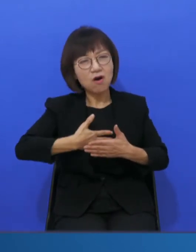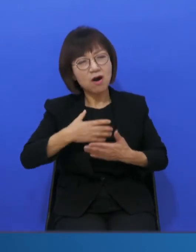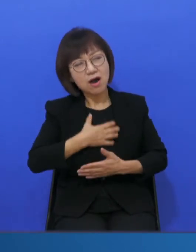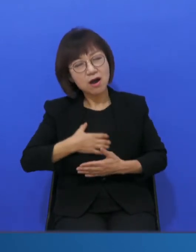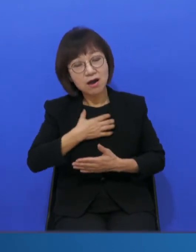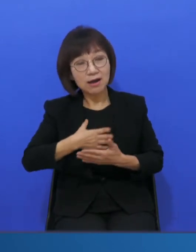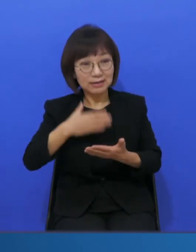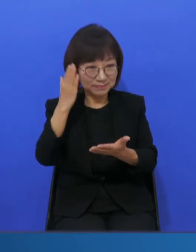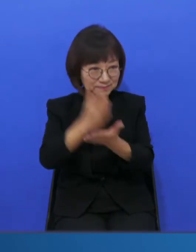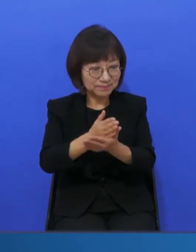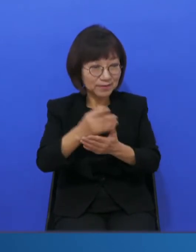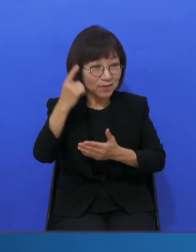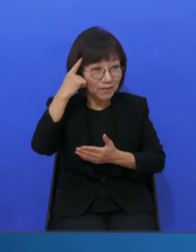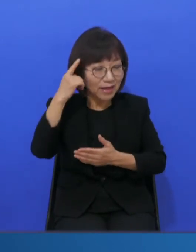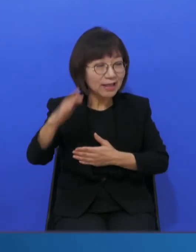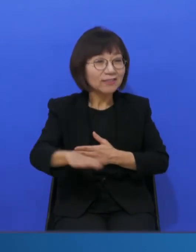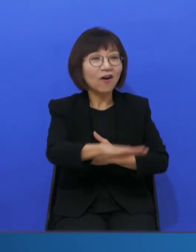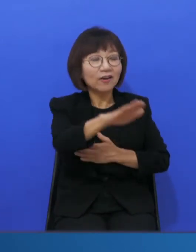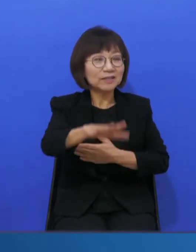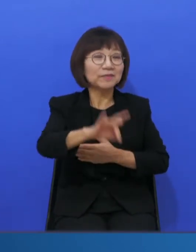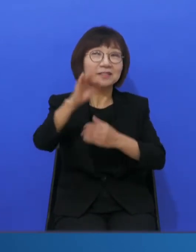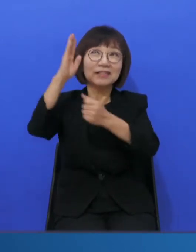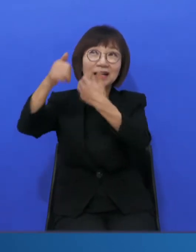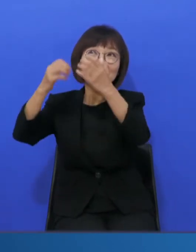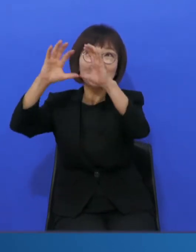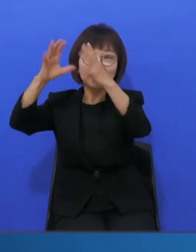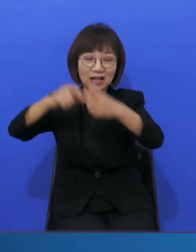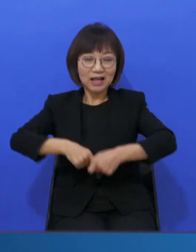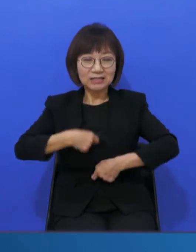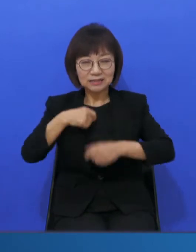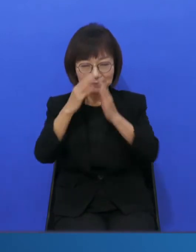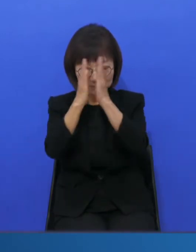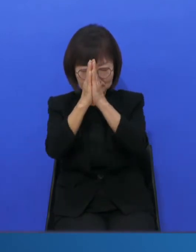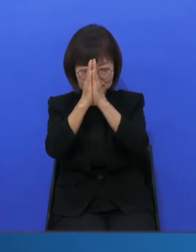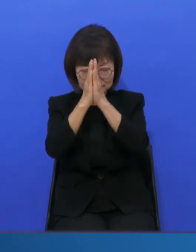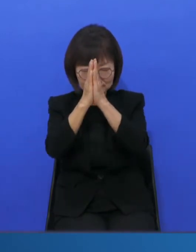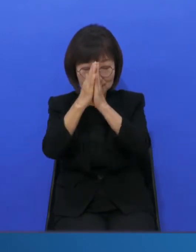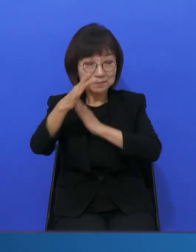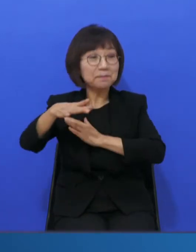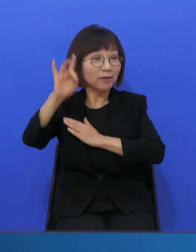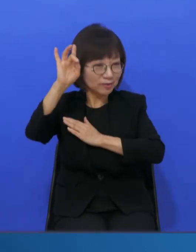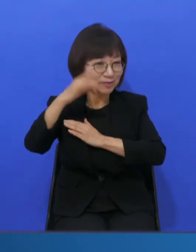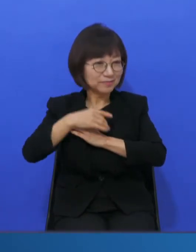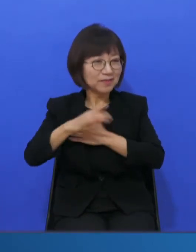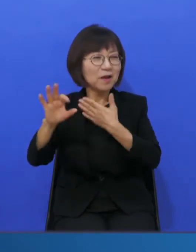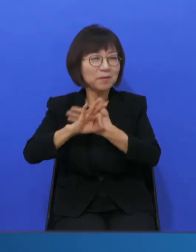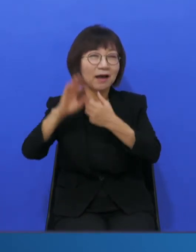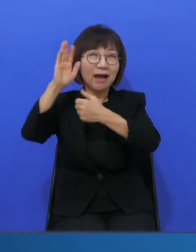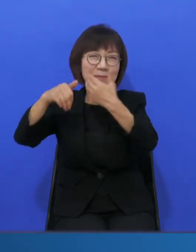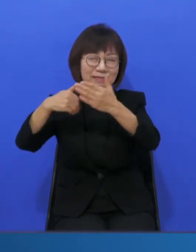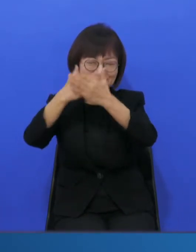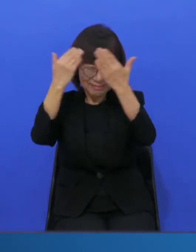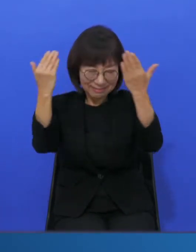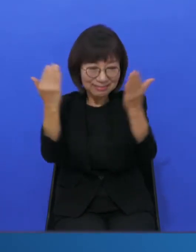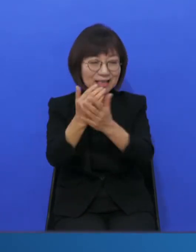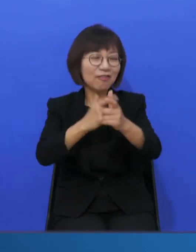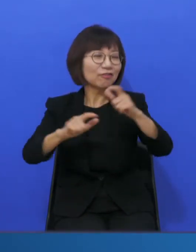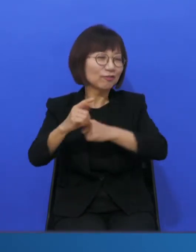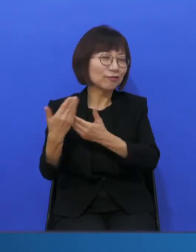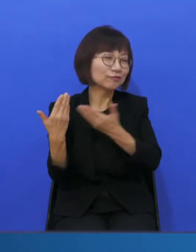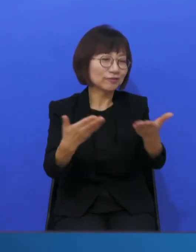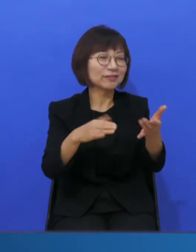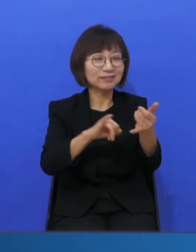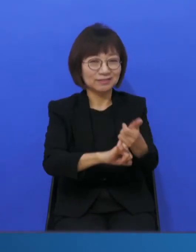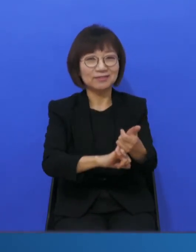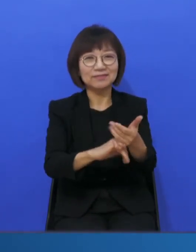너희는 그의 future. 나라와 그의 의를 구하라. 그리하면 모든 것을 더하여 주시리라. Seek first his kingdom and his righteousness, and everything will be added unto you.